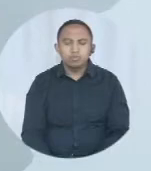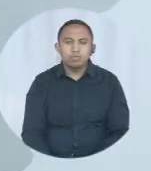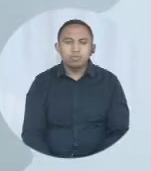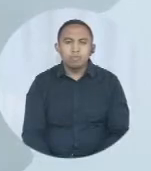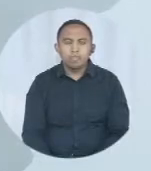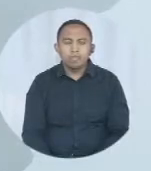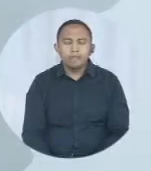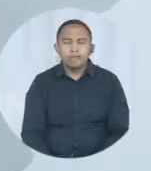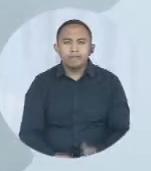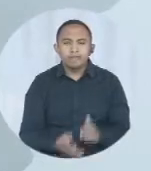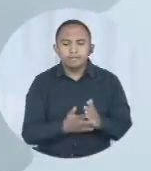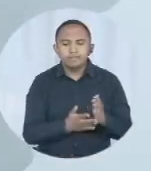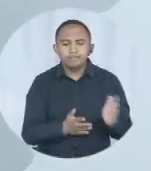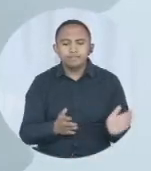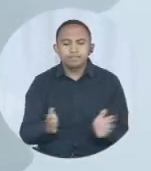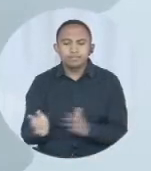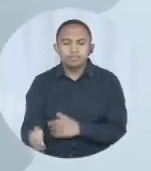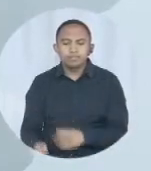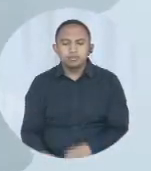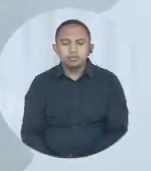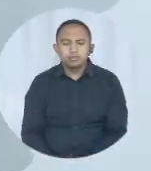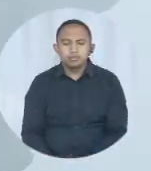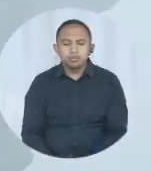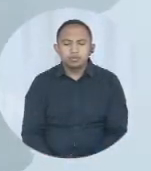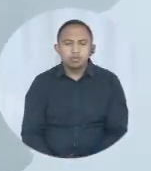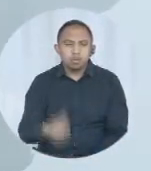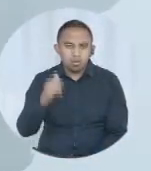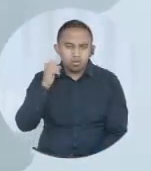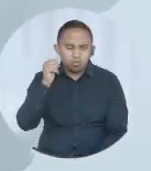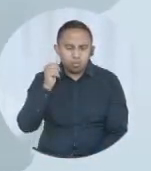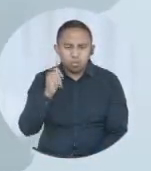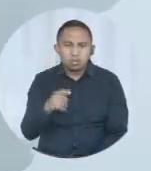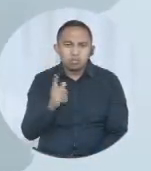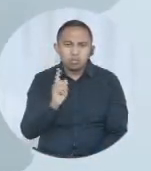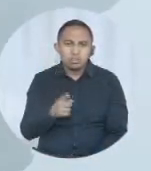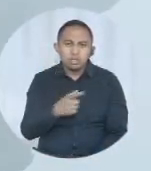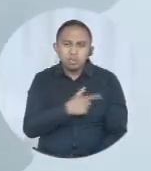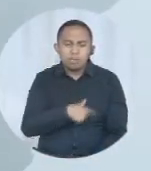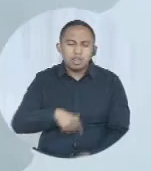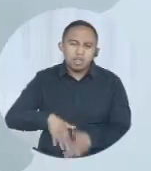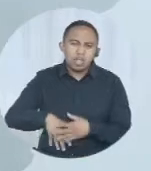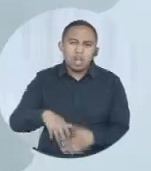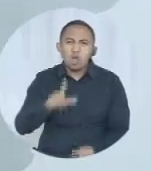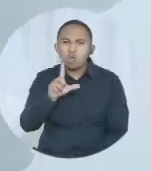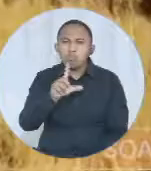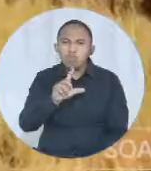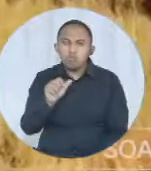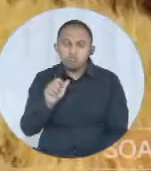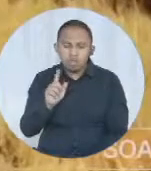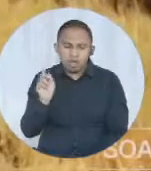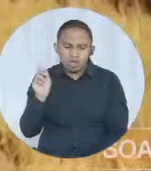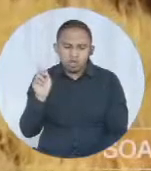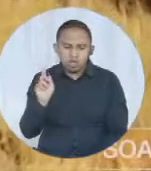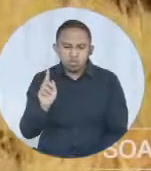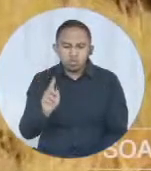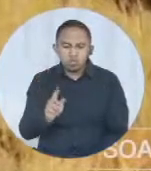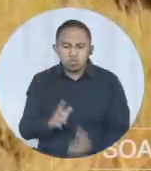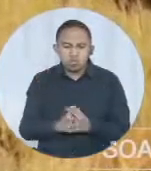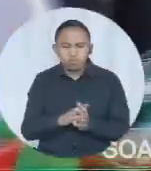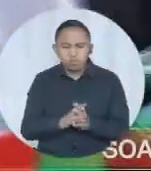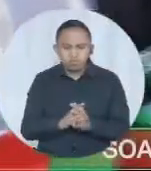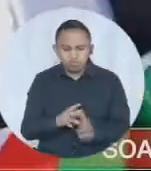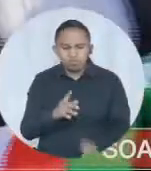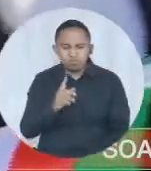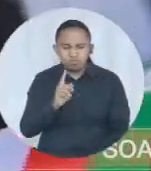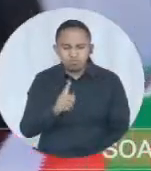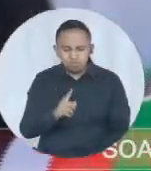Famaly ihany koa noho ny fametrahana samboady anaben-tanàna misa 250 tany amin'ny distrika Anisoavinandriana tany amin'ny faritra Itasitany